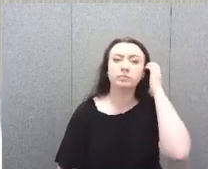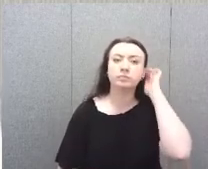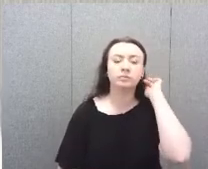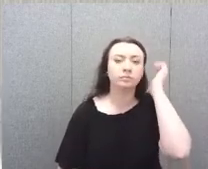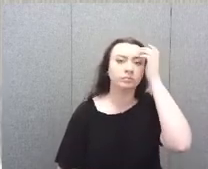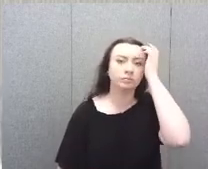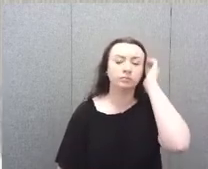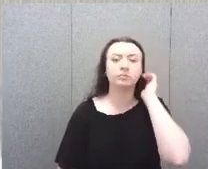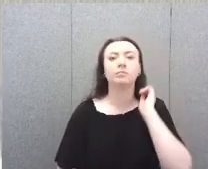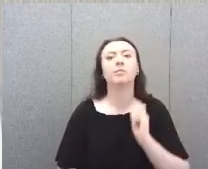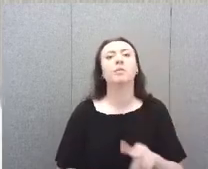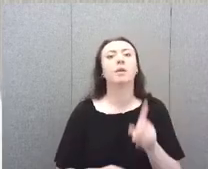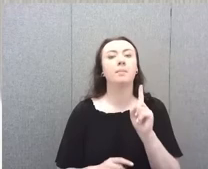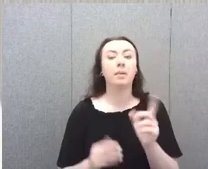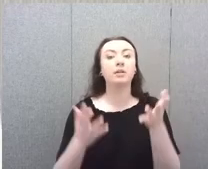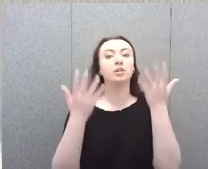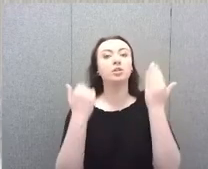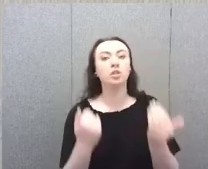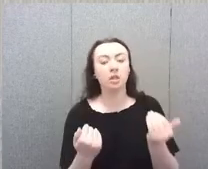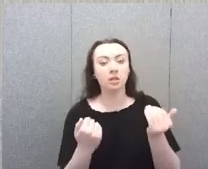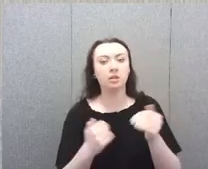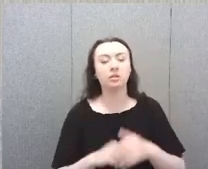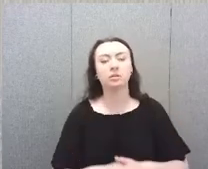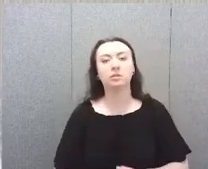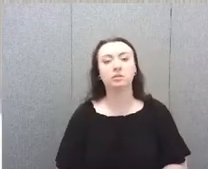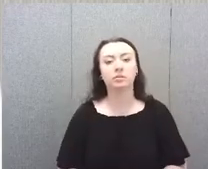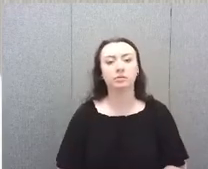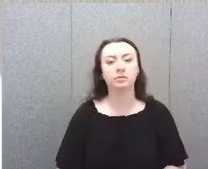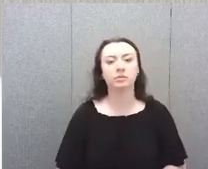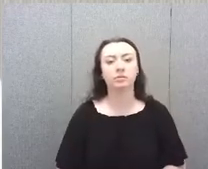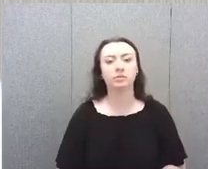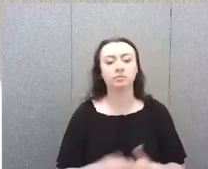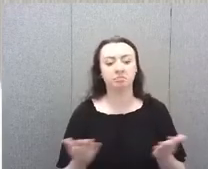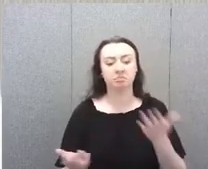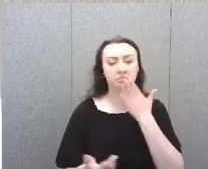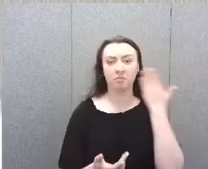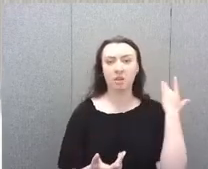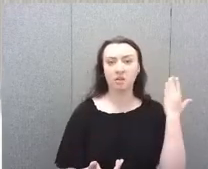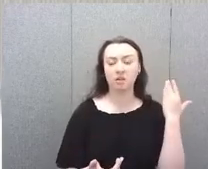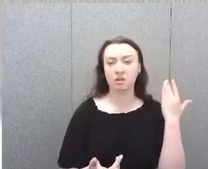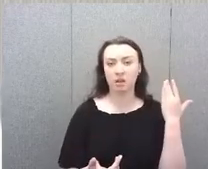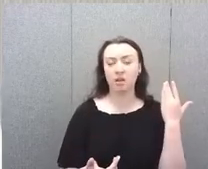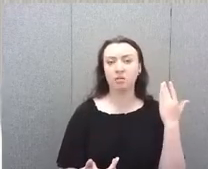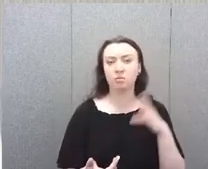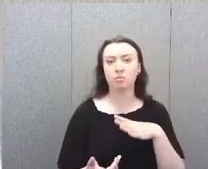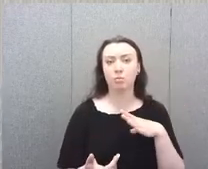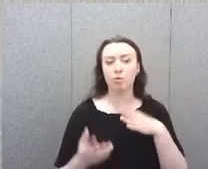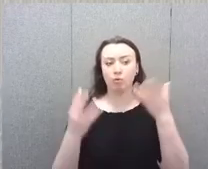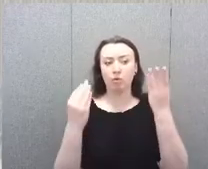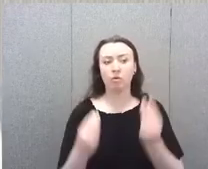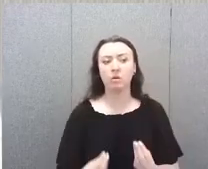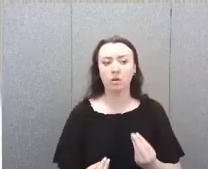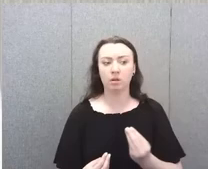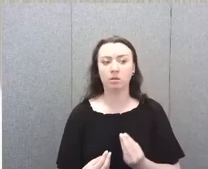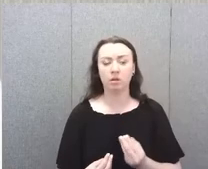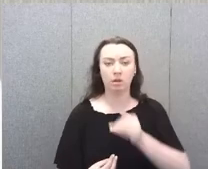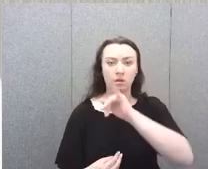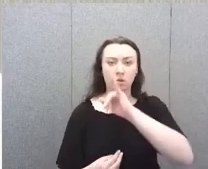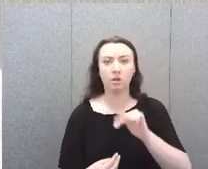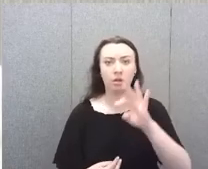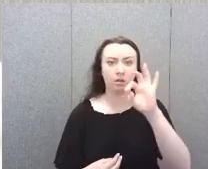Но и сегодня, вот совсем недавно, отмечая